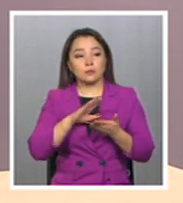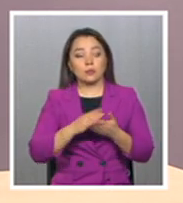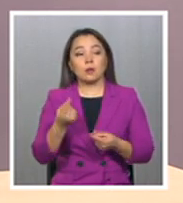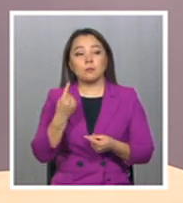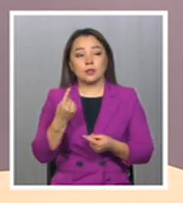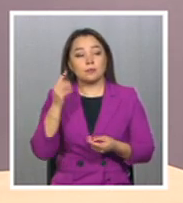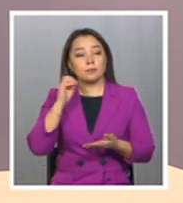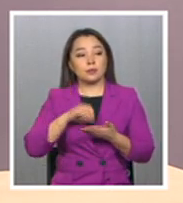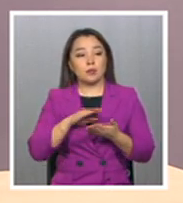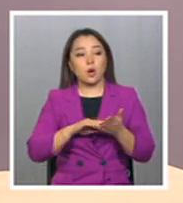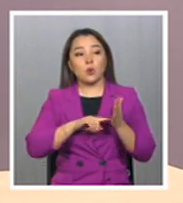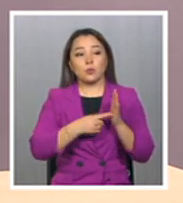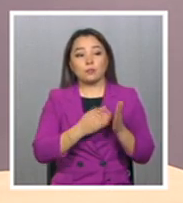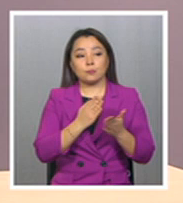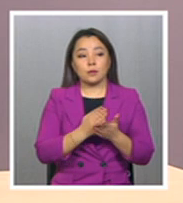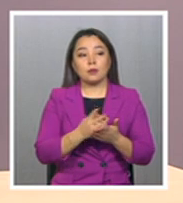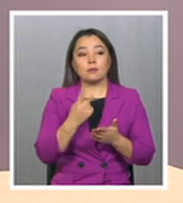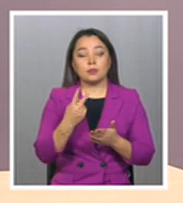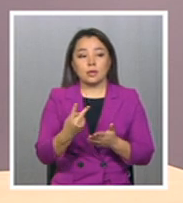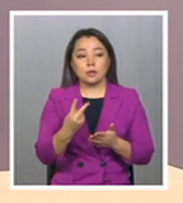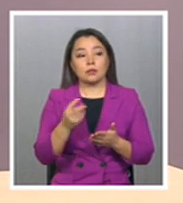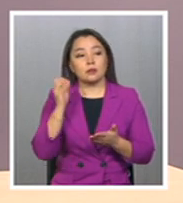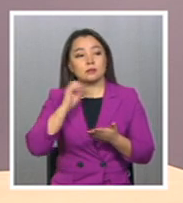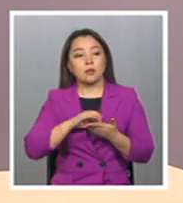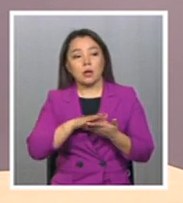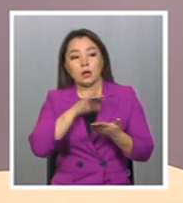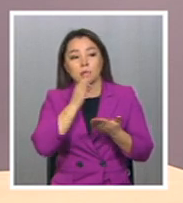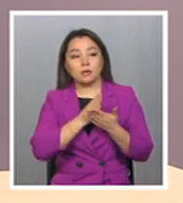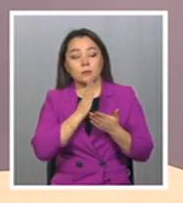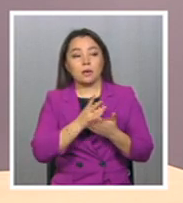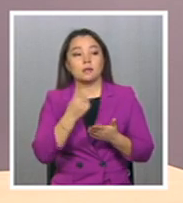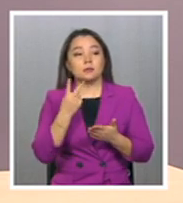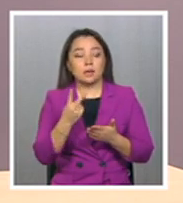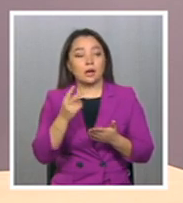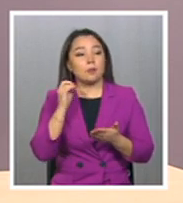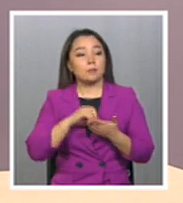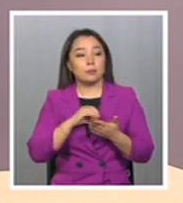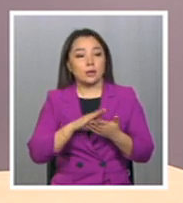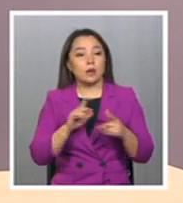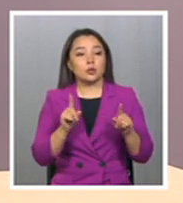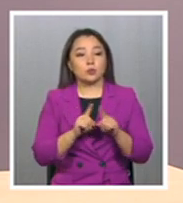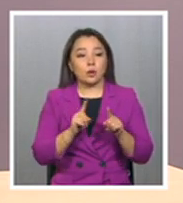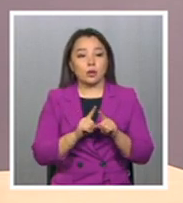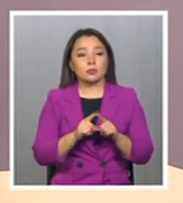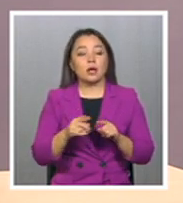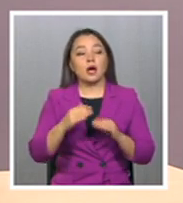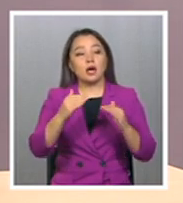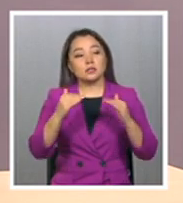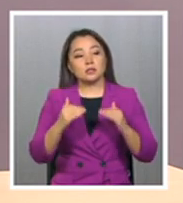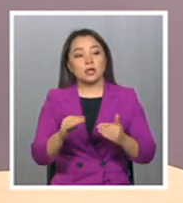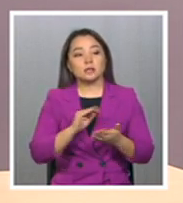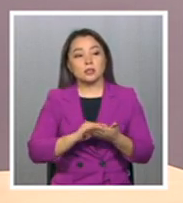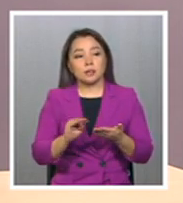бірлікті көбейтсек, 2 бірлік шығады. 2 бірлікті бірліктердің астына жазамыз.